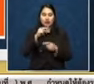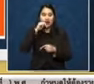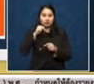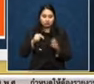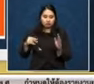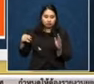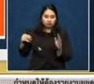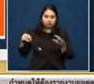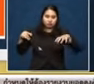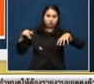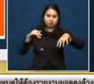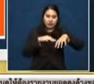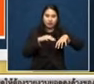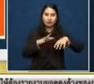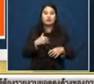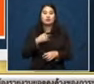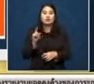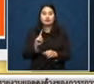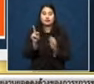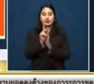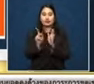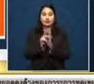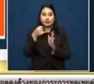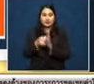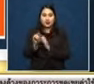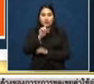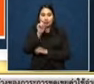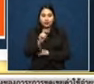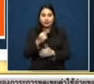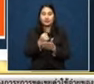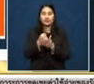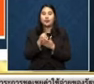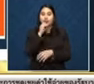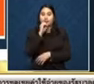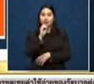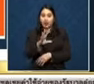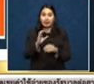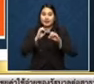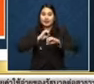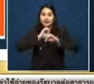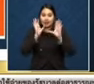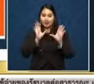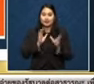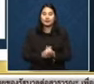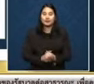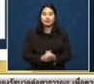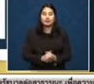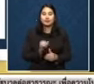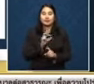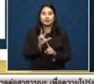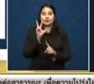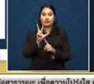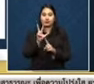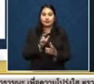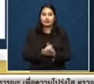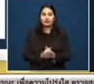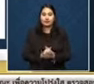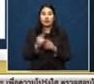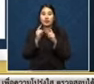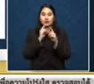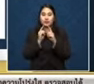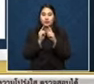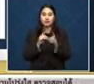มีเป็นการสร้างที่ผิดกฎหมายหรือไม่ช่วยให้ความกระจ่างต่อพี่น้องประชาชนชาวหัวทะเลด้วยครับเรื่องที่ 3ผมขอหารือเกี่ยว